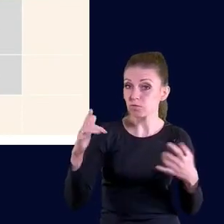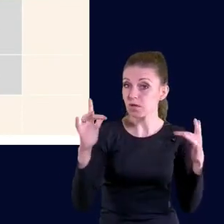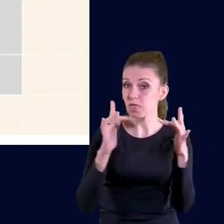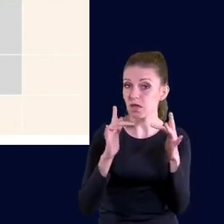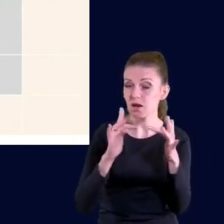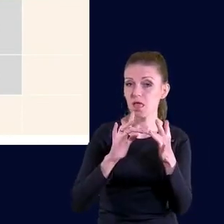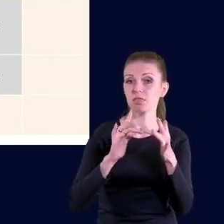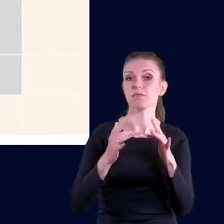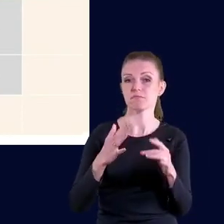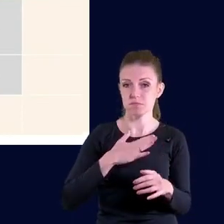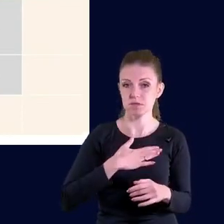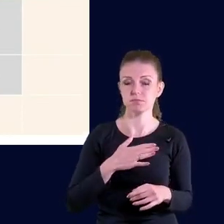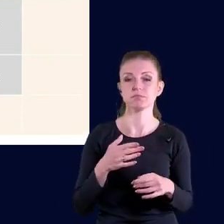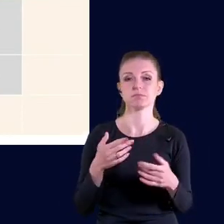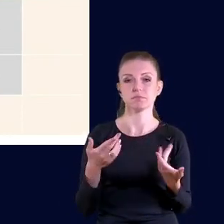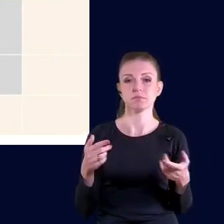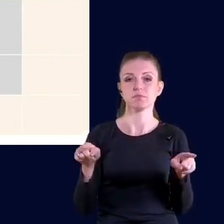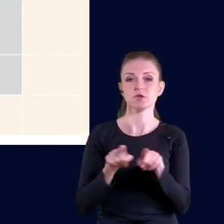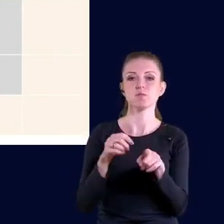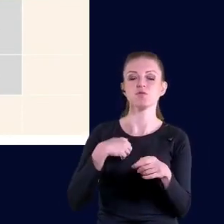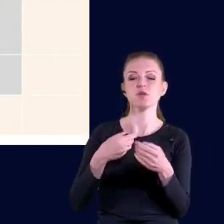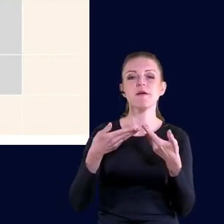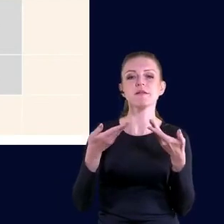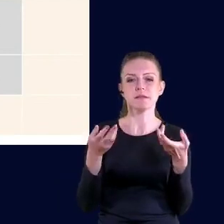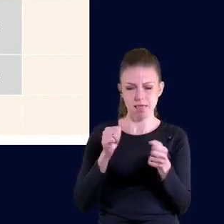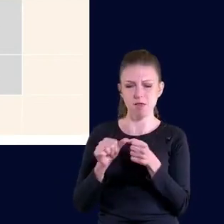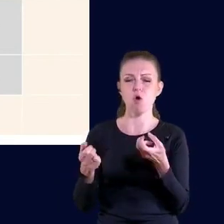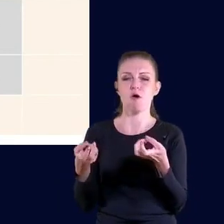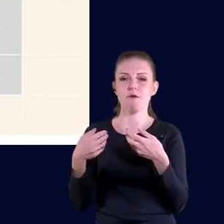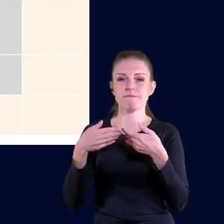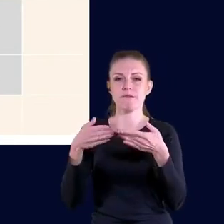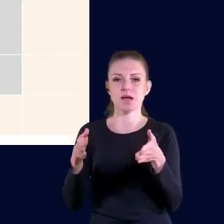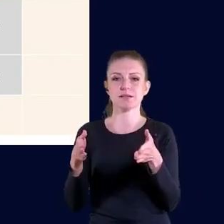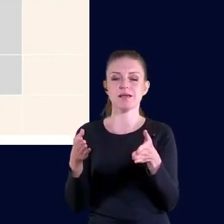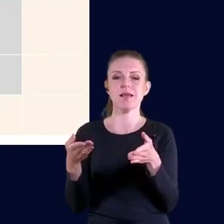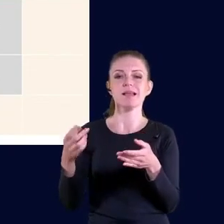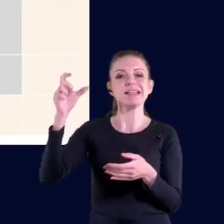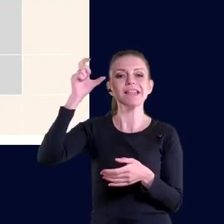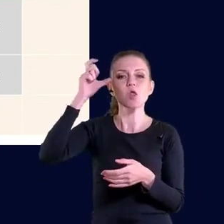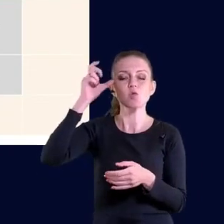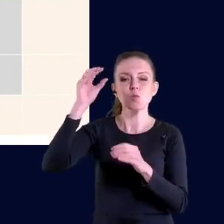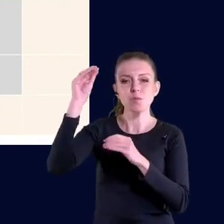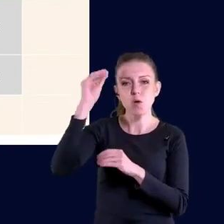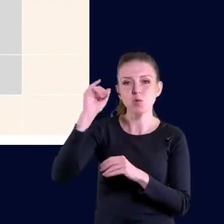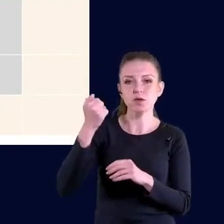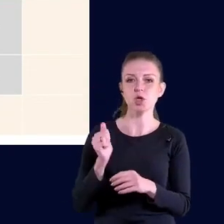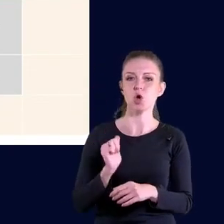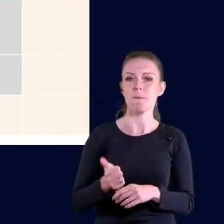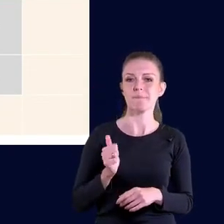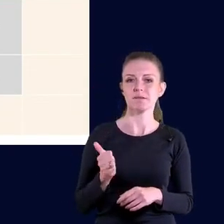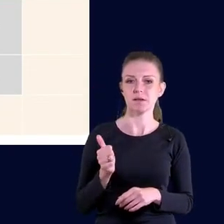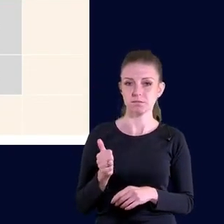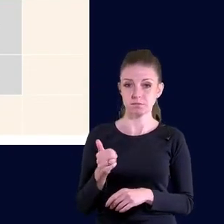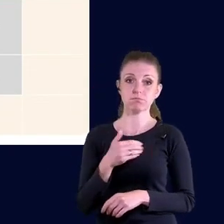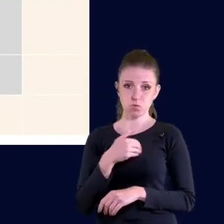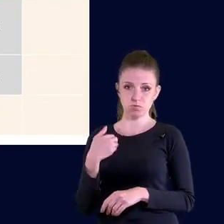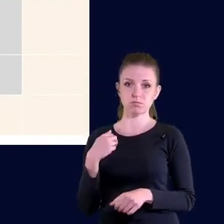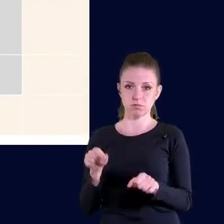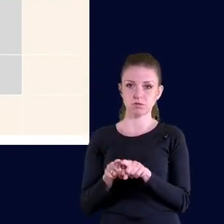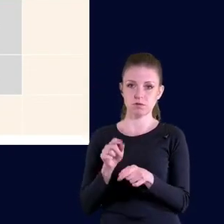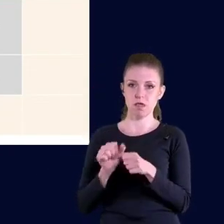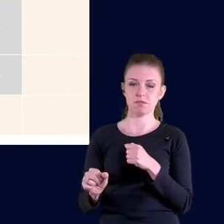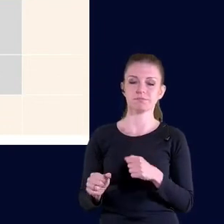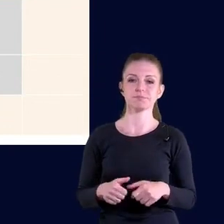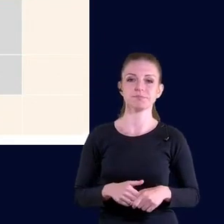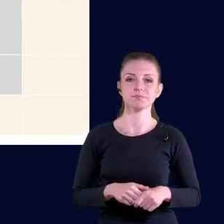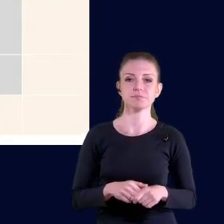otwartej nauce otwieramy też centra informacyjne lub kompetencyjne to też jest przypadek Polski przecież